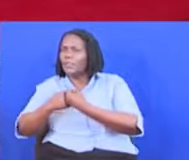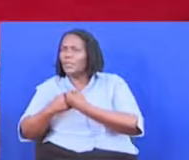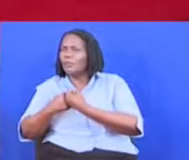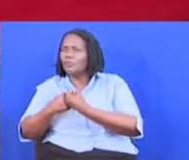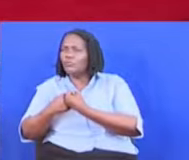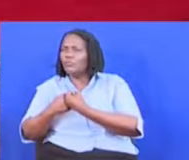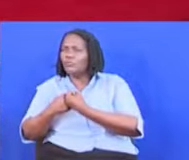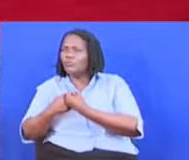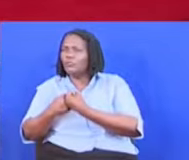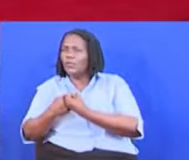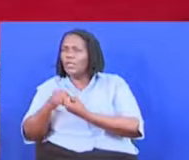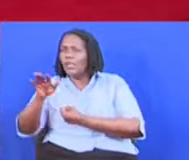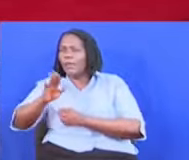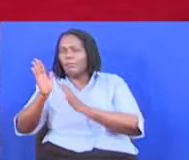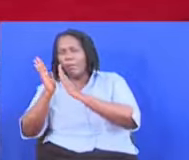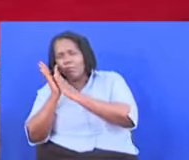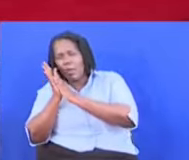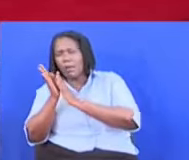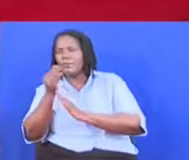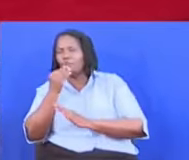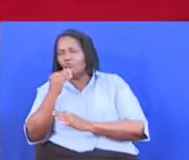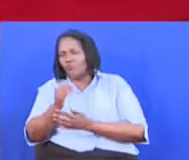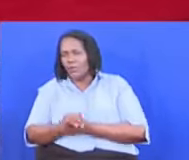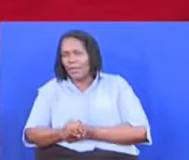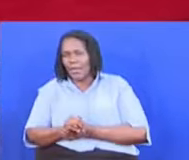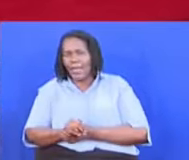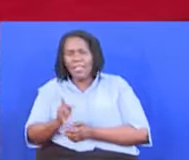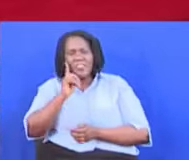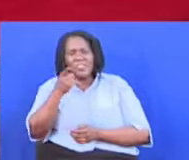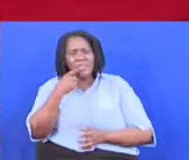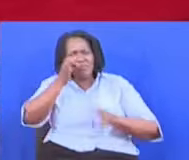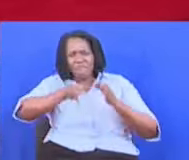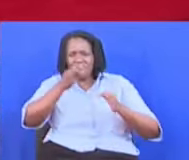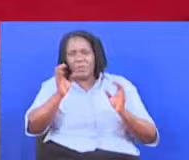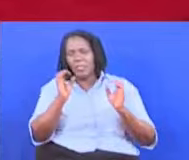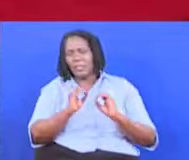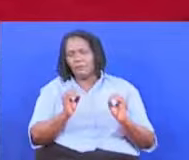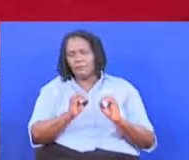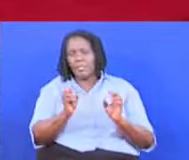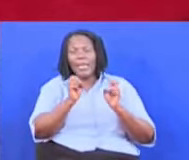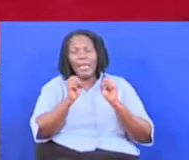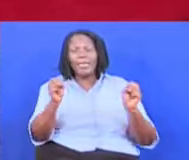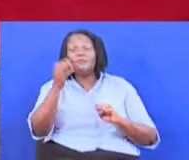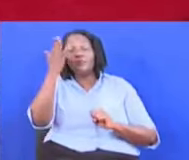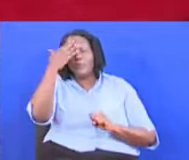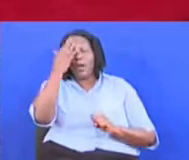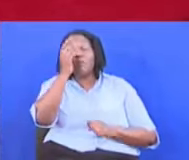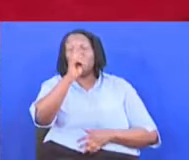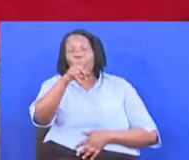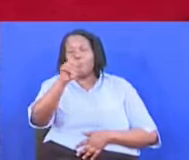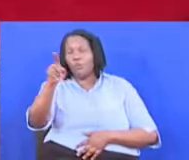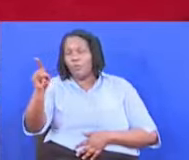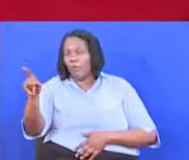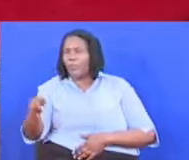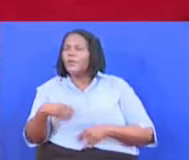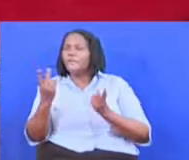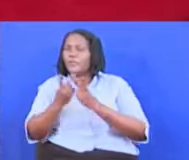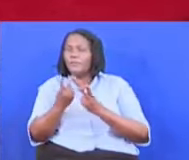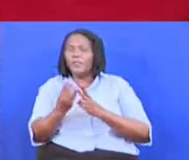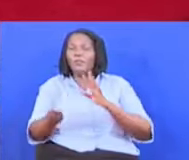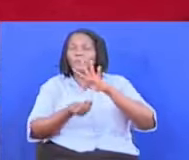vyakula, naomba nilichukue tukalifanyie kazi, hapa sina jibu mahususi, lakini wapo watu wafadhili mbalimbali